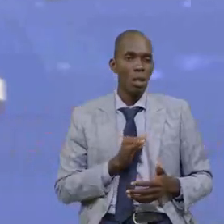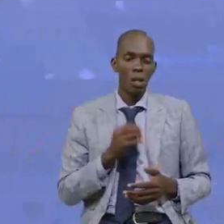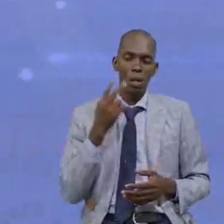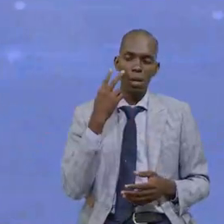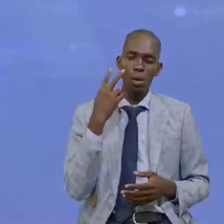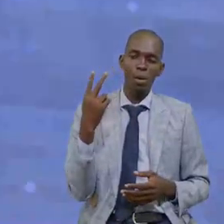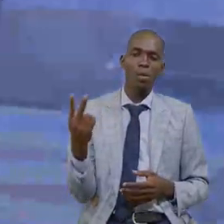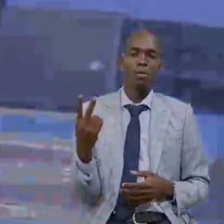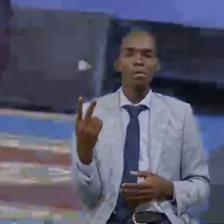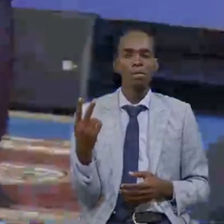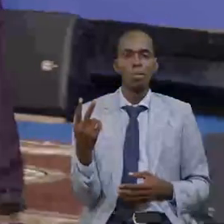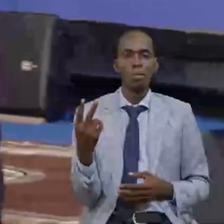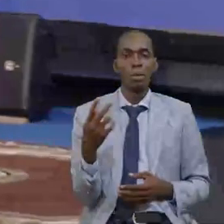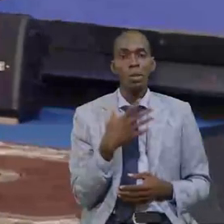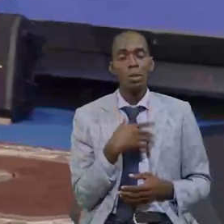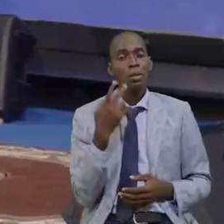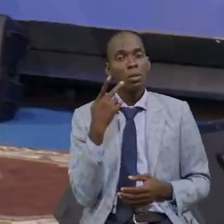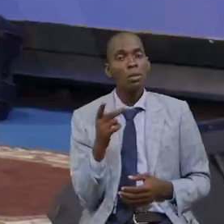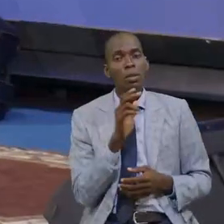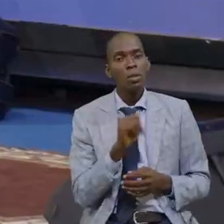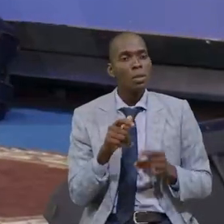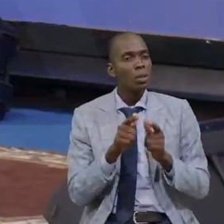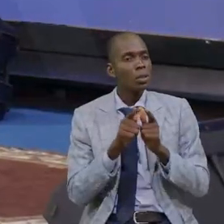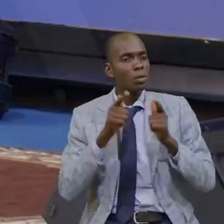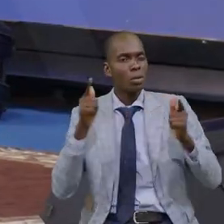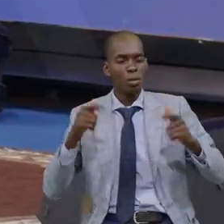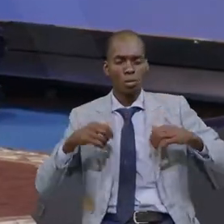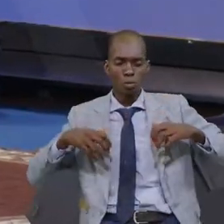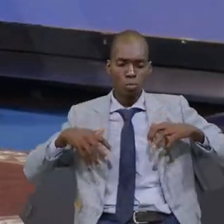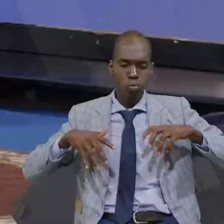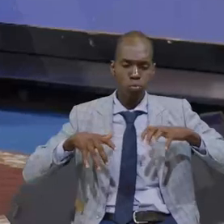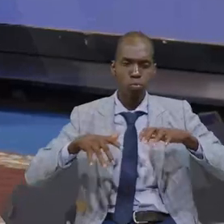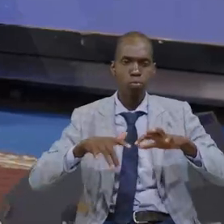Après cela, je regardais et voici, il y avait une grande foule